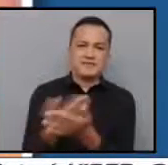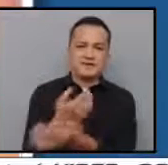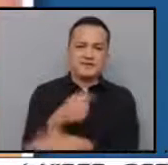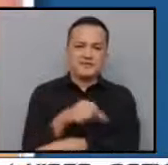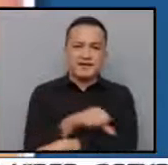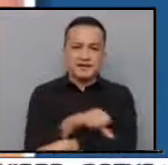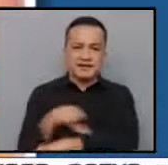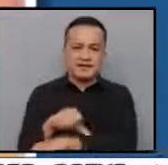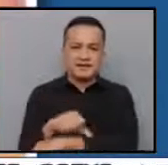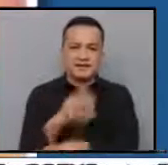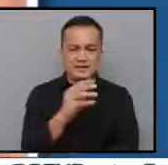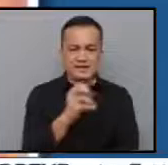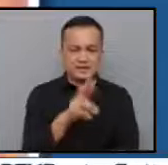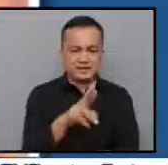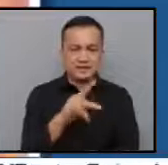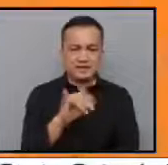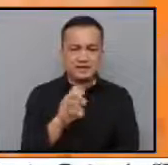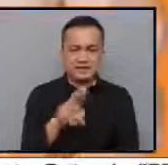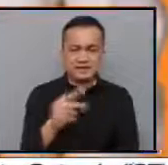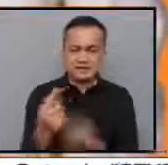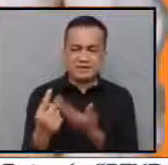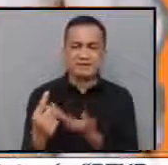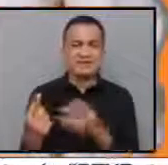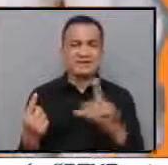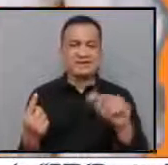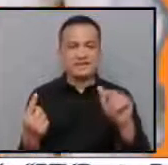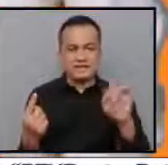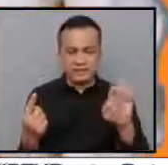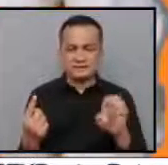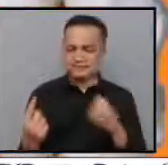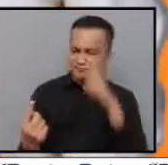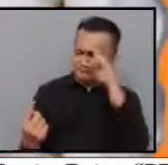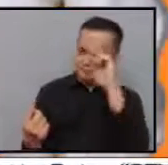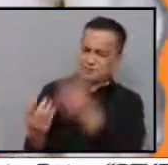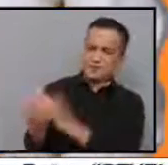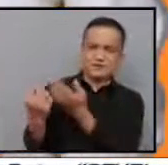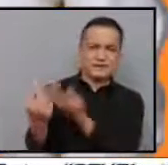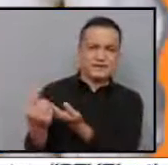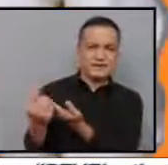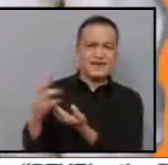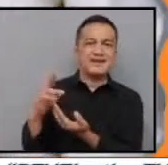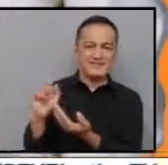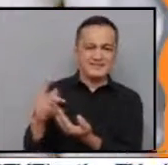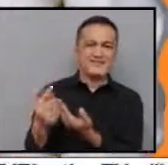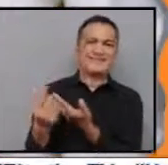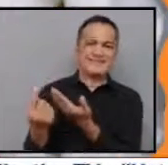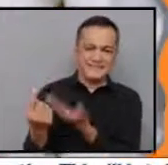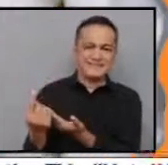master plumber na si Lance Nathan Lim. Believe kami sa iyo, ka-RSP!